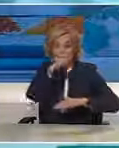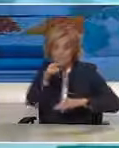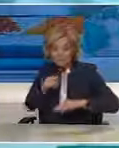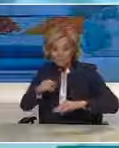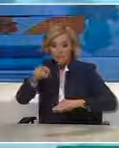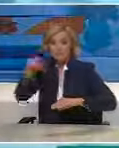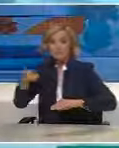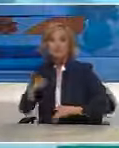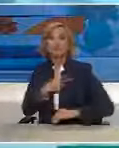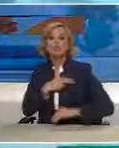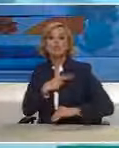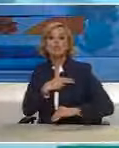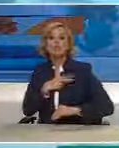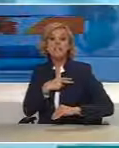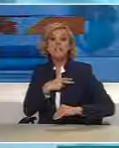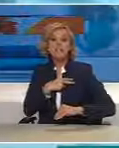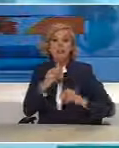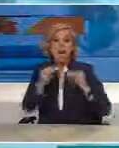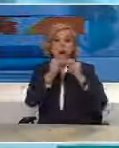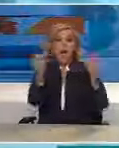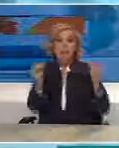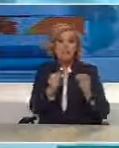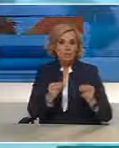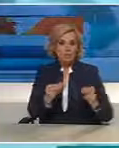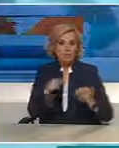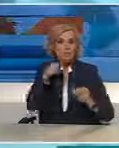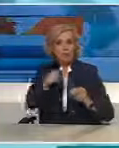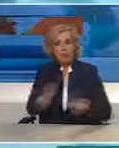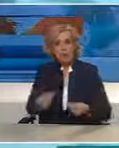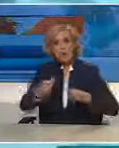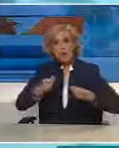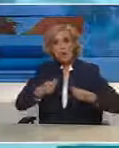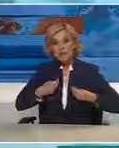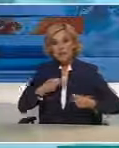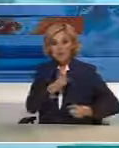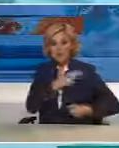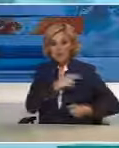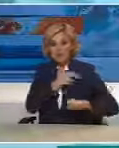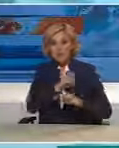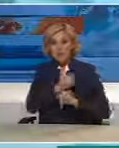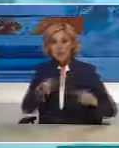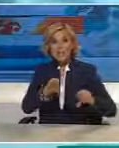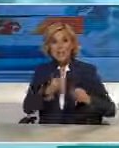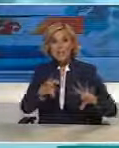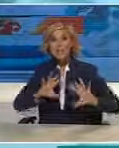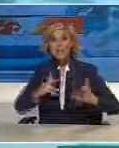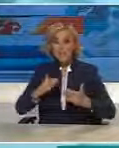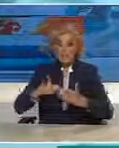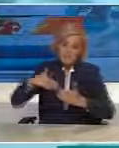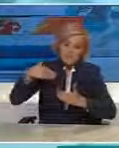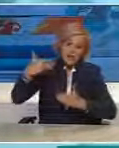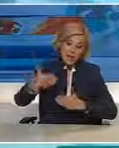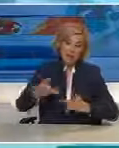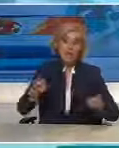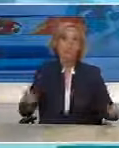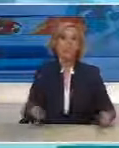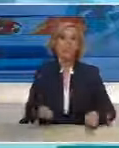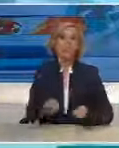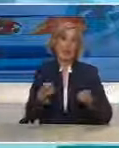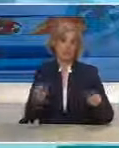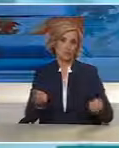σωστή εκτίμηση και αποτίμηση για τα μέτρα μας και την άρση τους σε πολύ σημαντικές παραμέτρους όπως η επάρκεια του